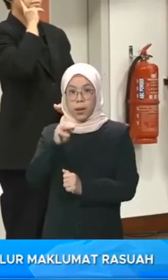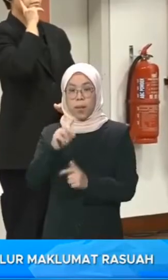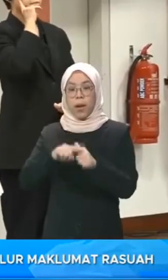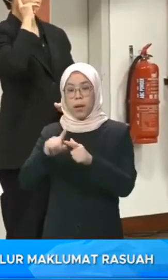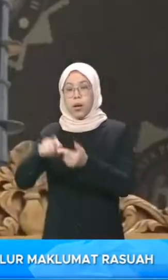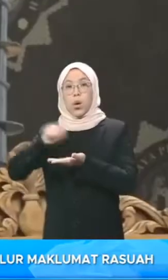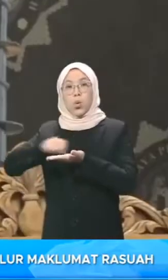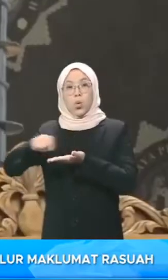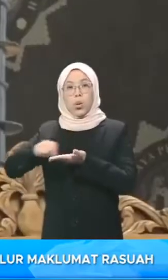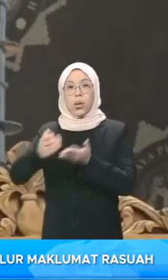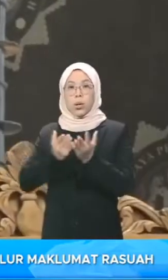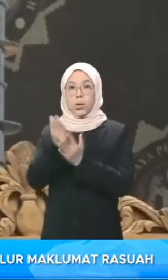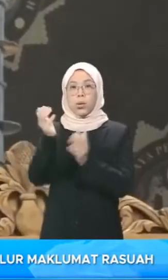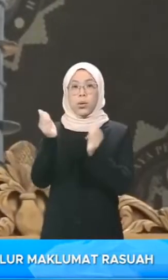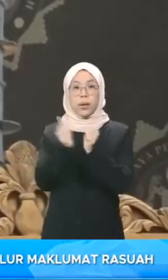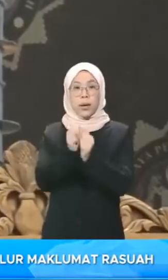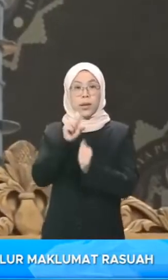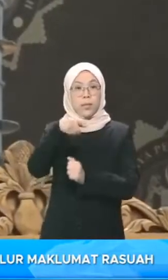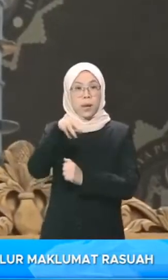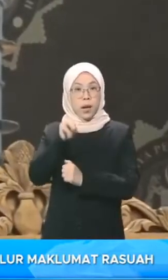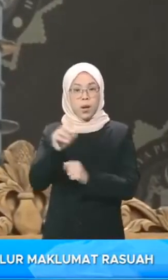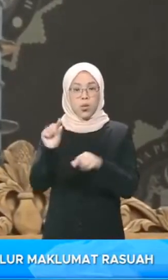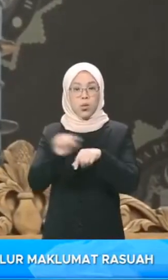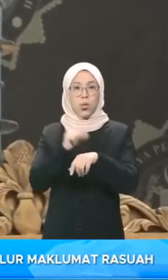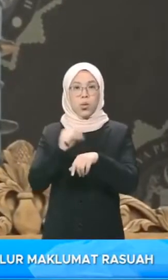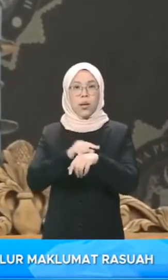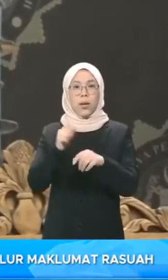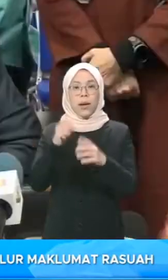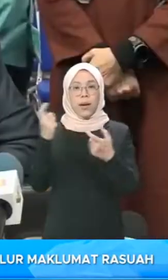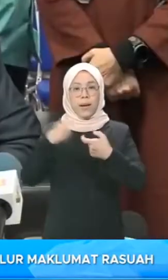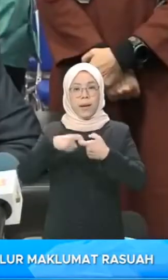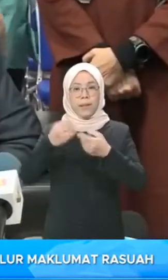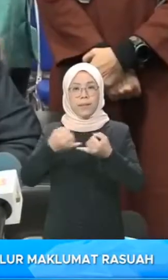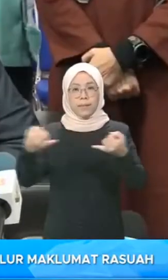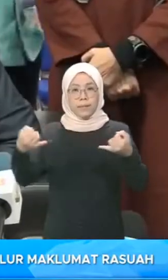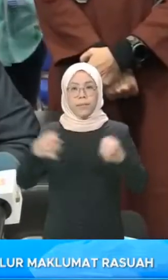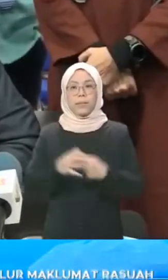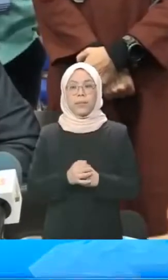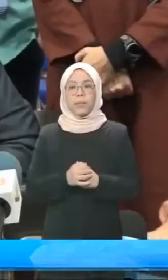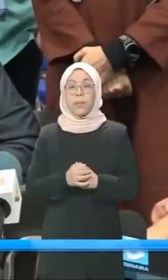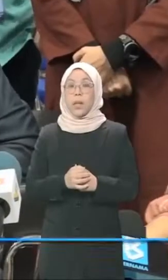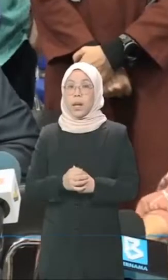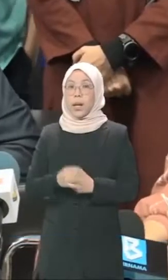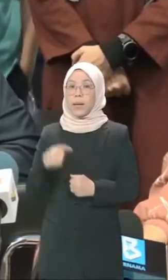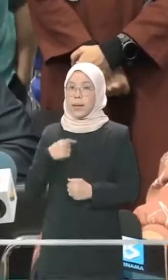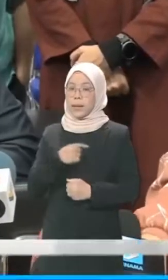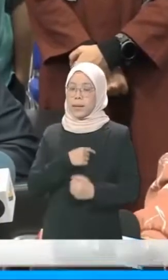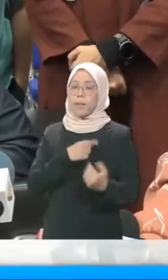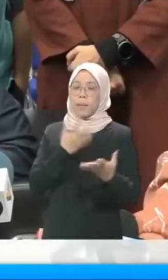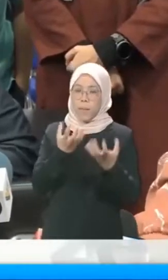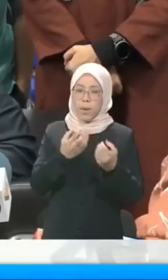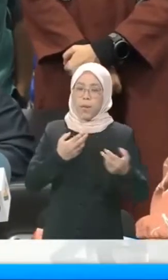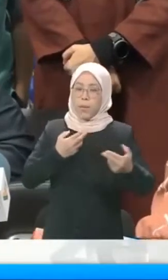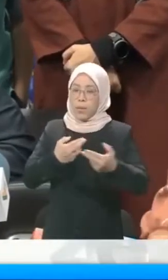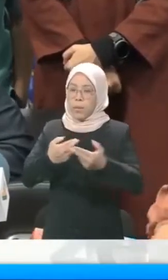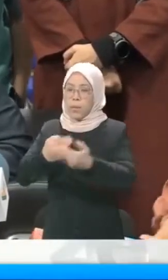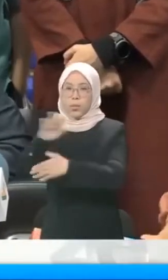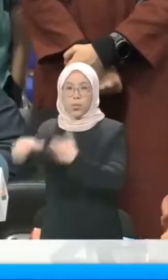atau menulis terus kepada SPRM menggunakan pautan khusus. Kita mendekati semua golongan